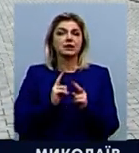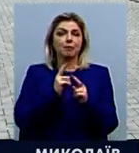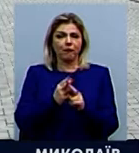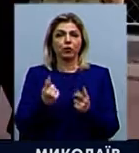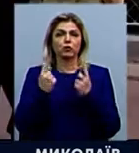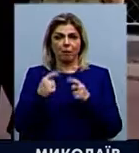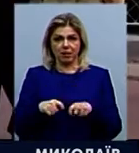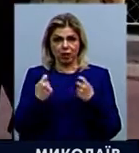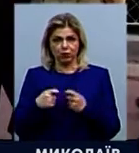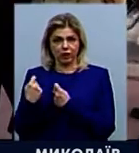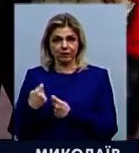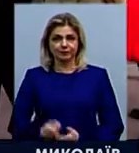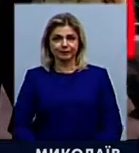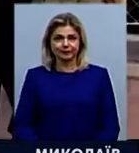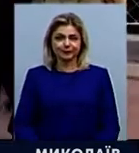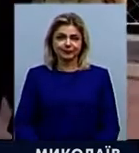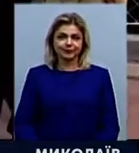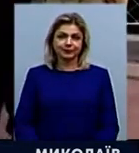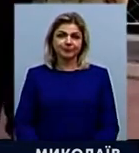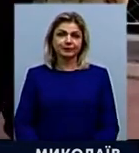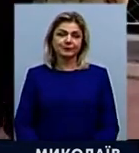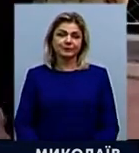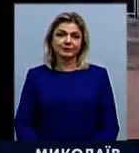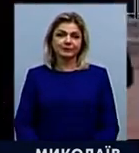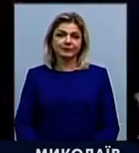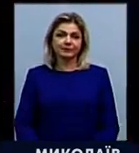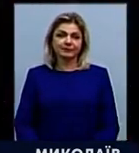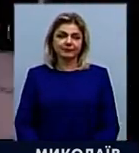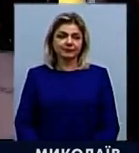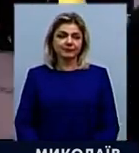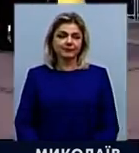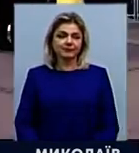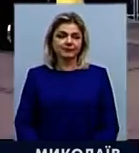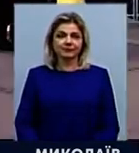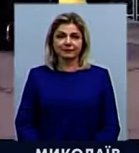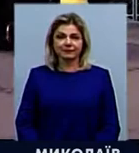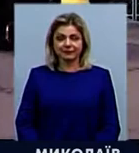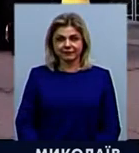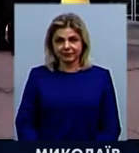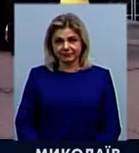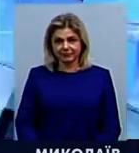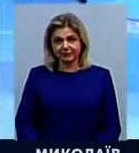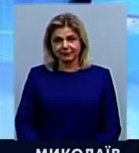порушенням. Володимир Степанов, Вікторія Чернявська, Юрій Руденко, Юлія Кускова. Телевізійні новини Миколаївщини.